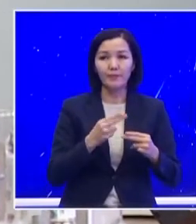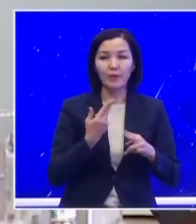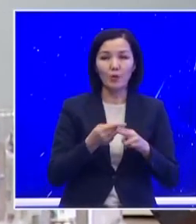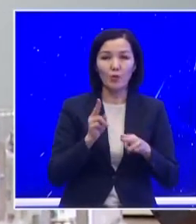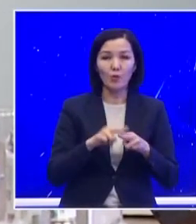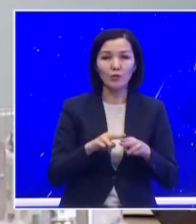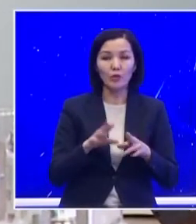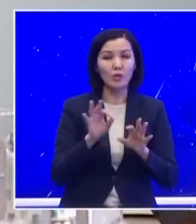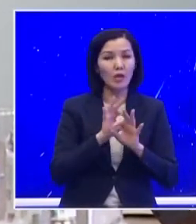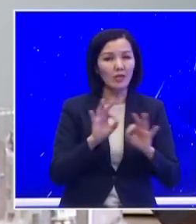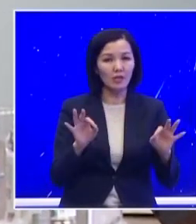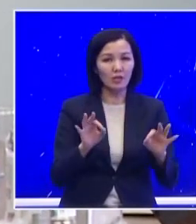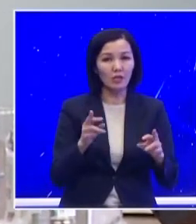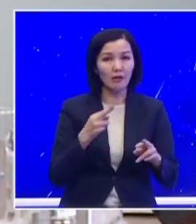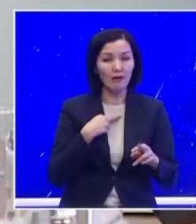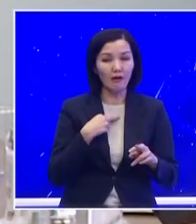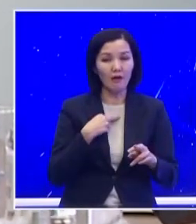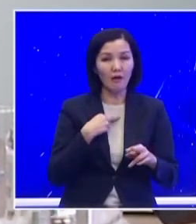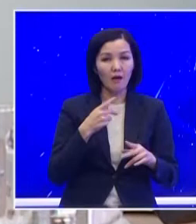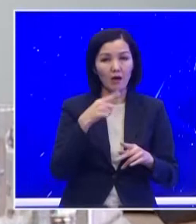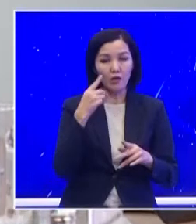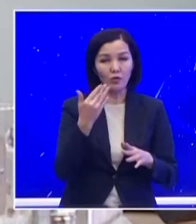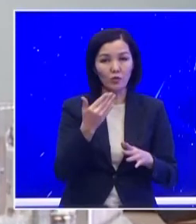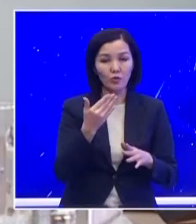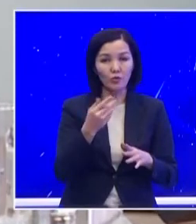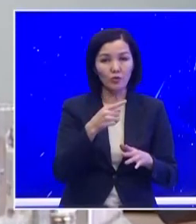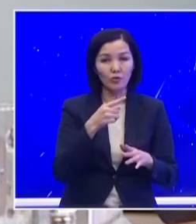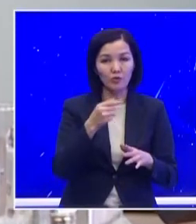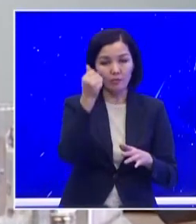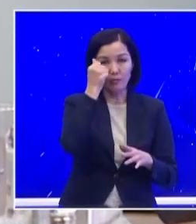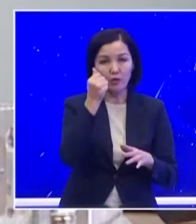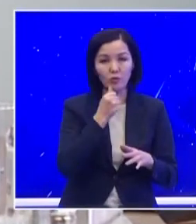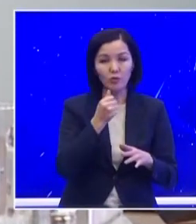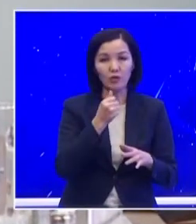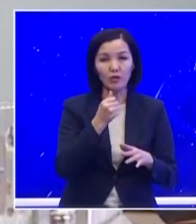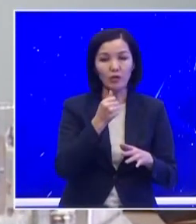Очень здорово это. Я за это хочу вам огромное спасибо сказать. И